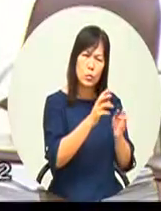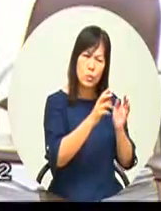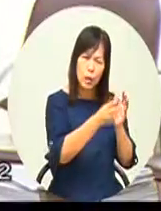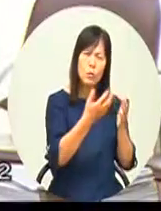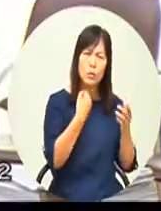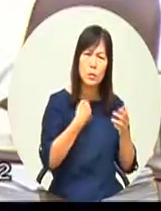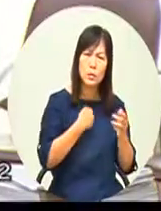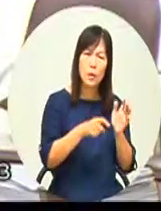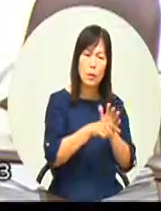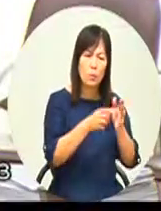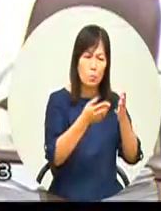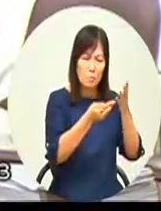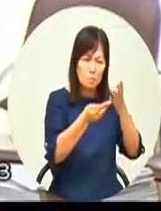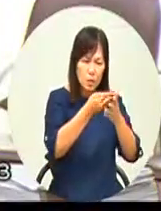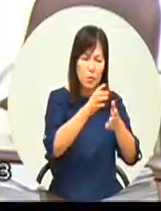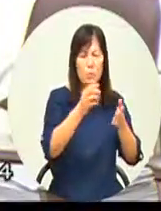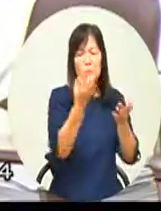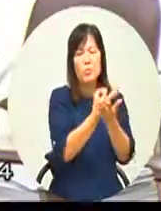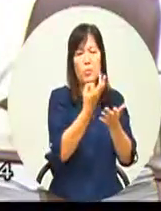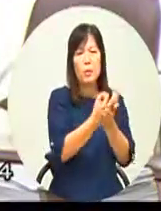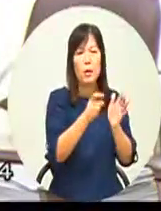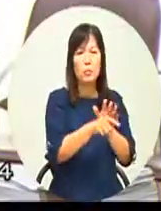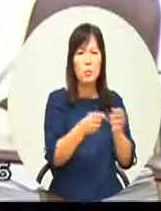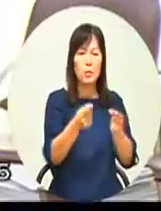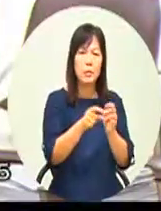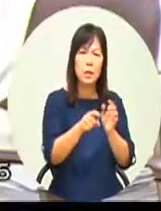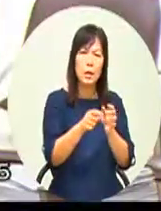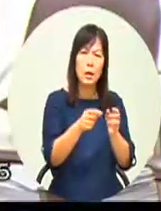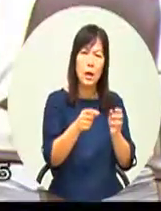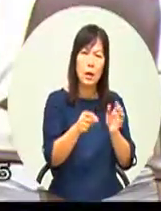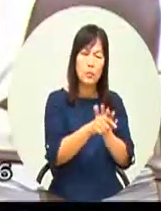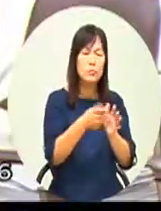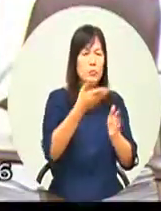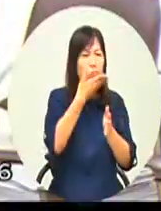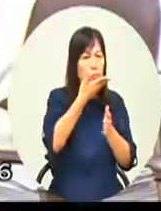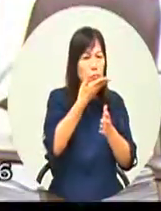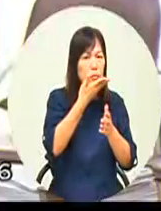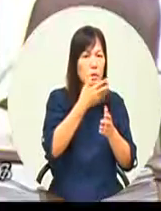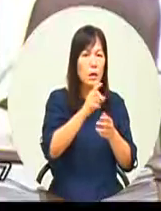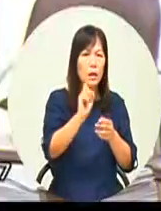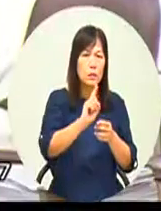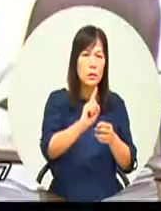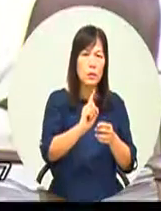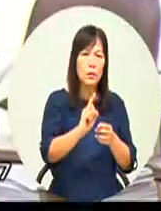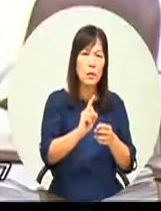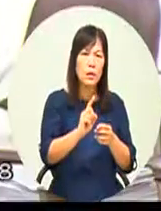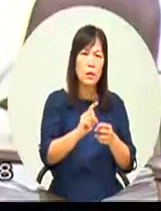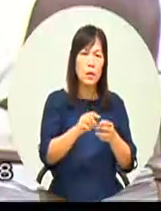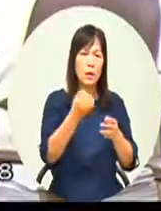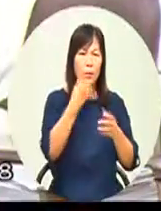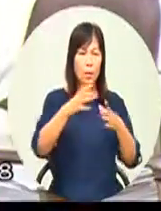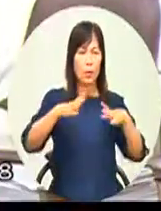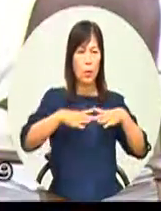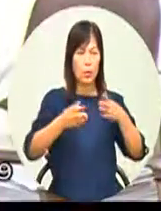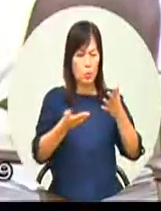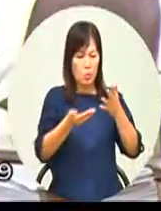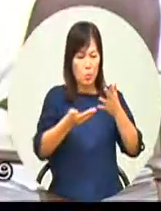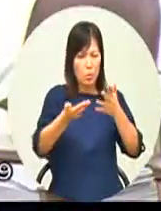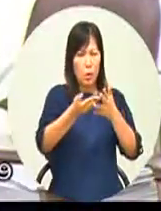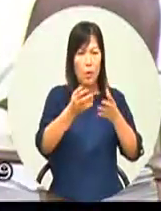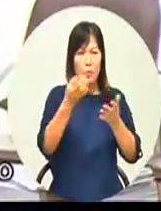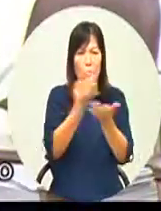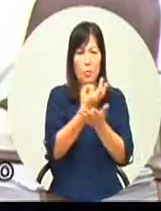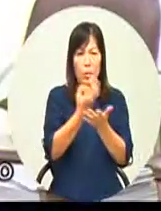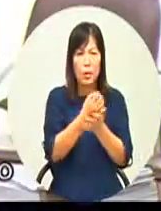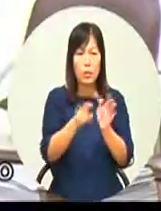的层级可能不够高，可能就是说您属下可能是你们的位阶可能不够高，